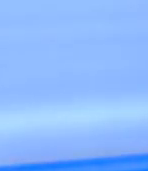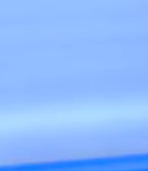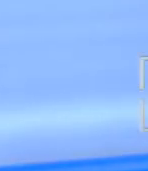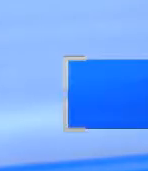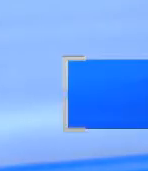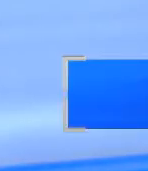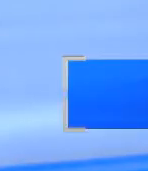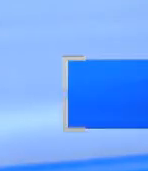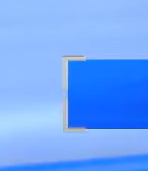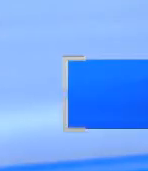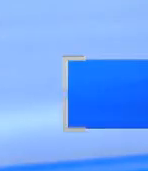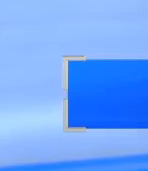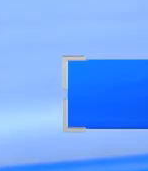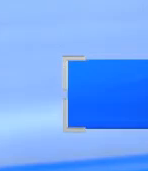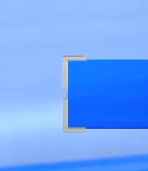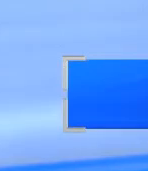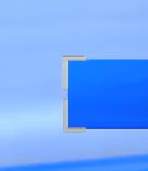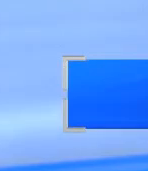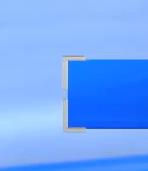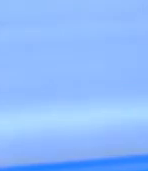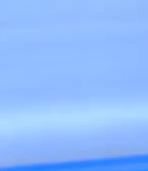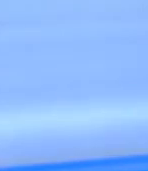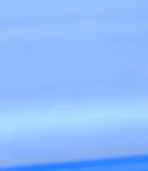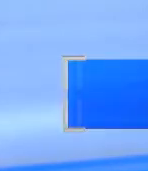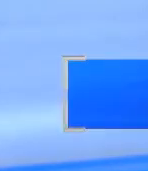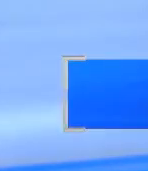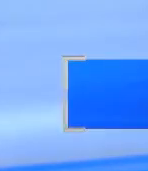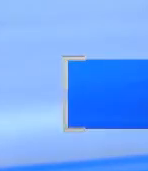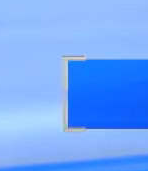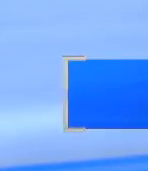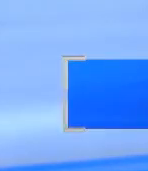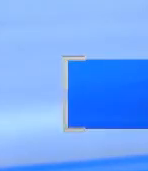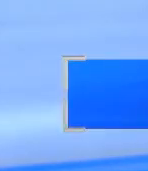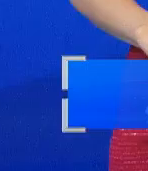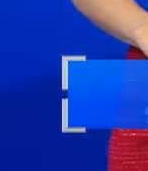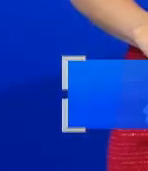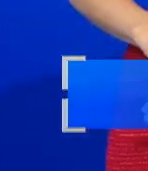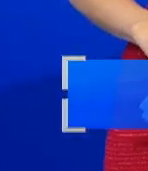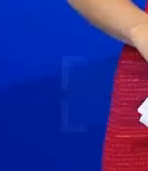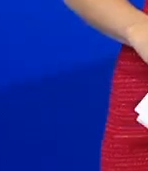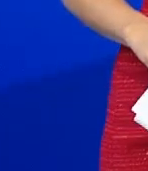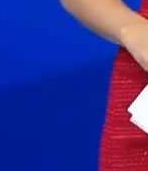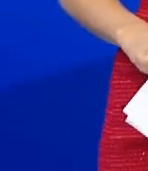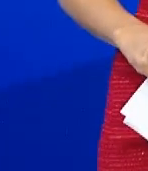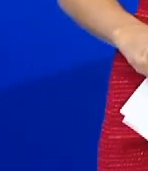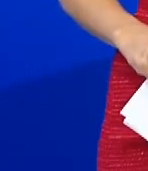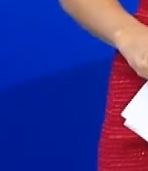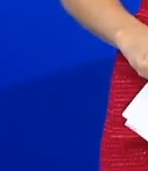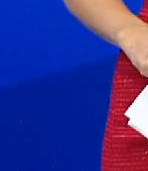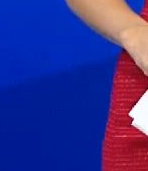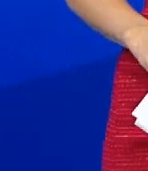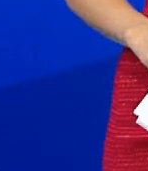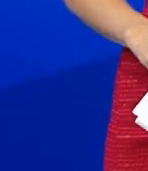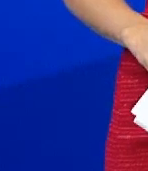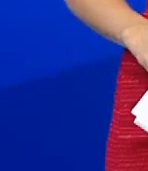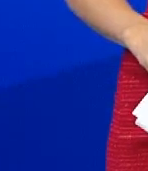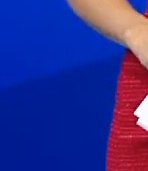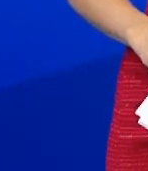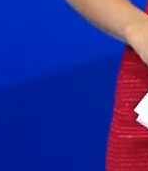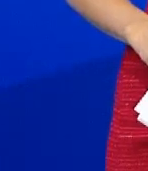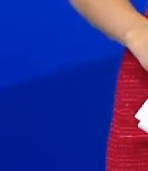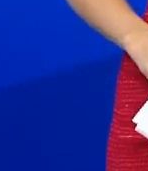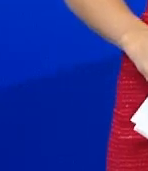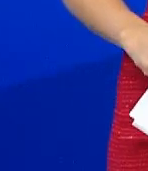nyo pa rin ating bonus shot. Ako naman, Arnold Glavio, ito ang inyong Liga ng Katotohanan. 25 taon ang nag-ahati ng